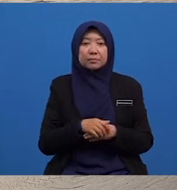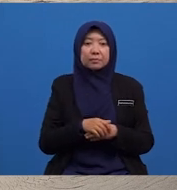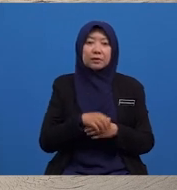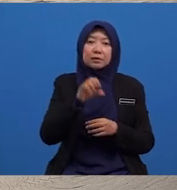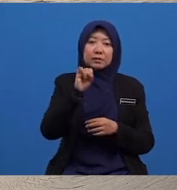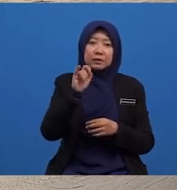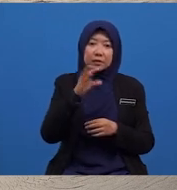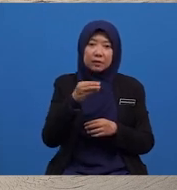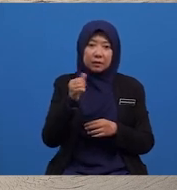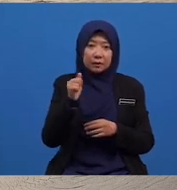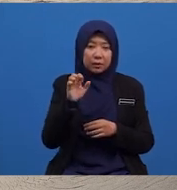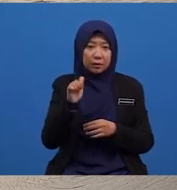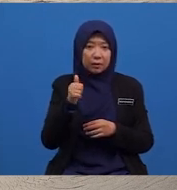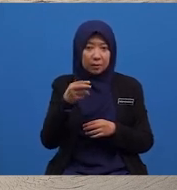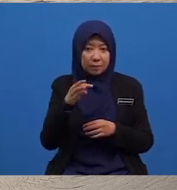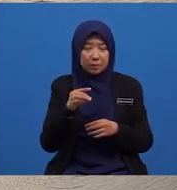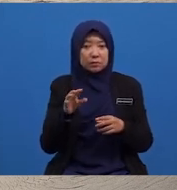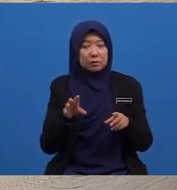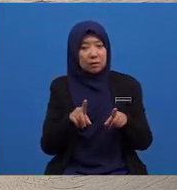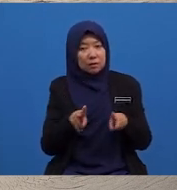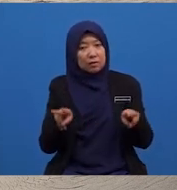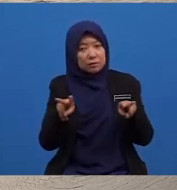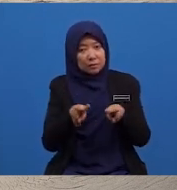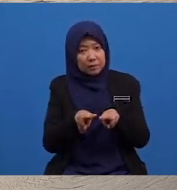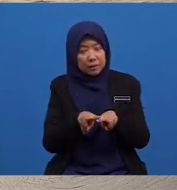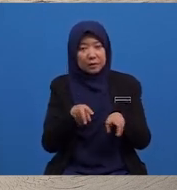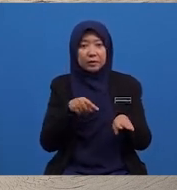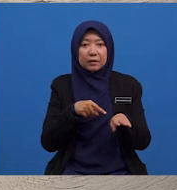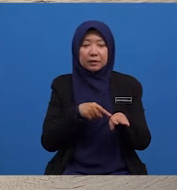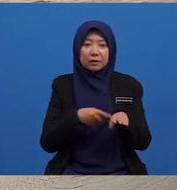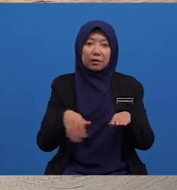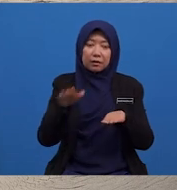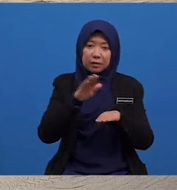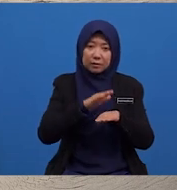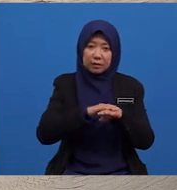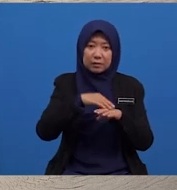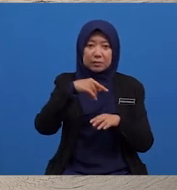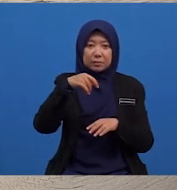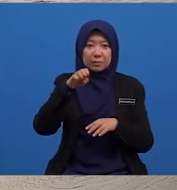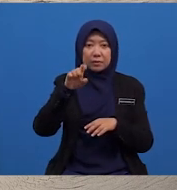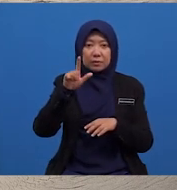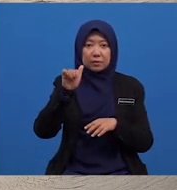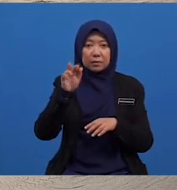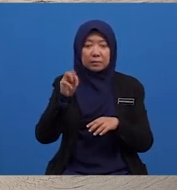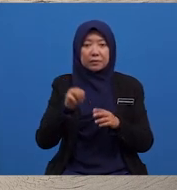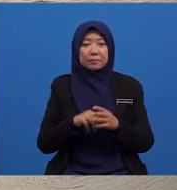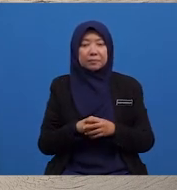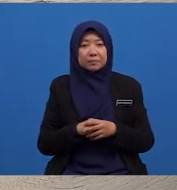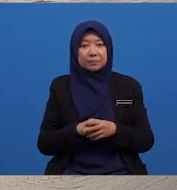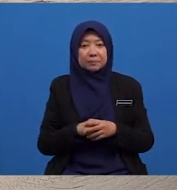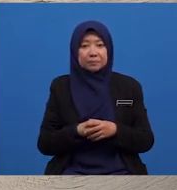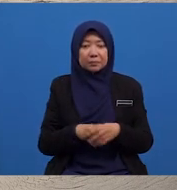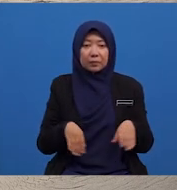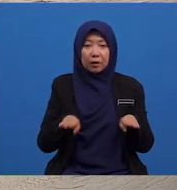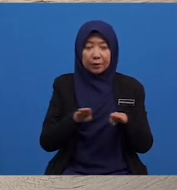Ahmad kelihatan sangat sepadan di atas pelamin tempat kosong. A bagai lembu ditarik hidung,